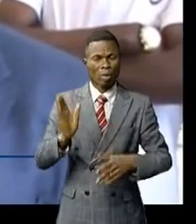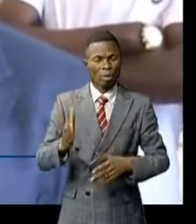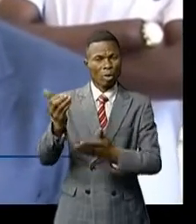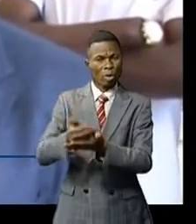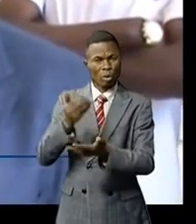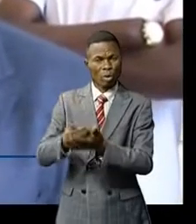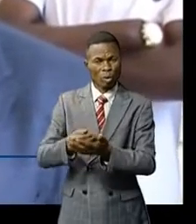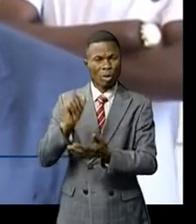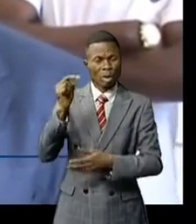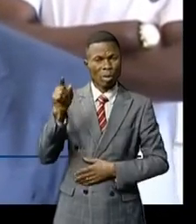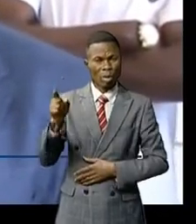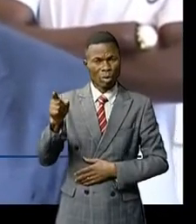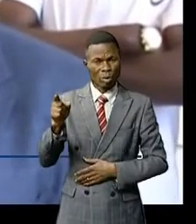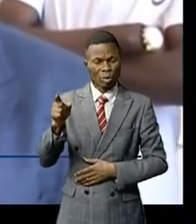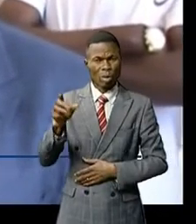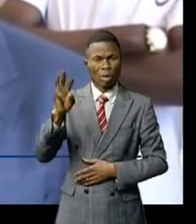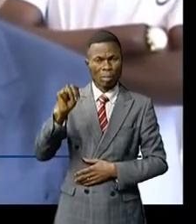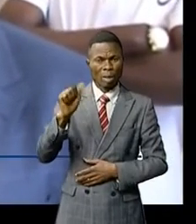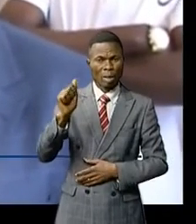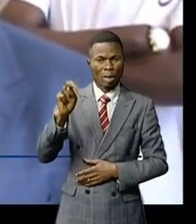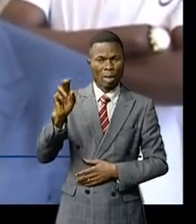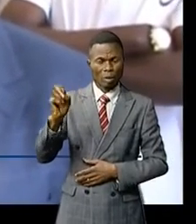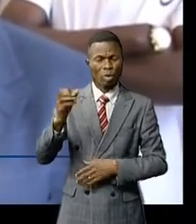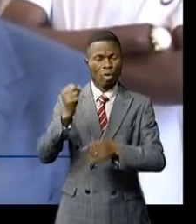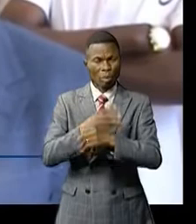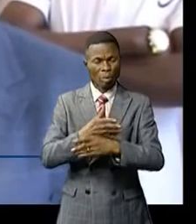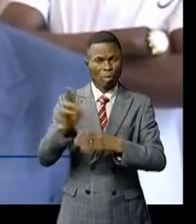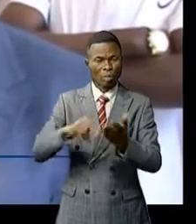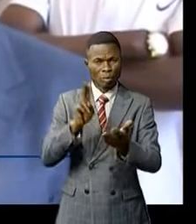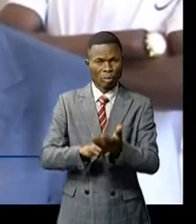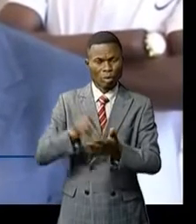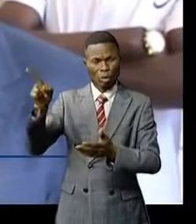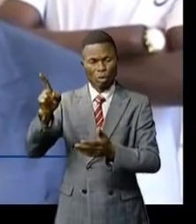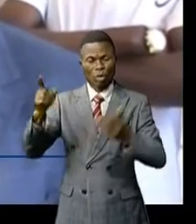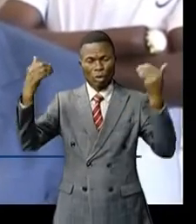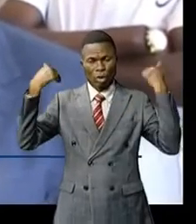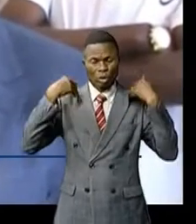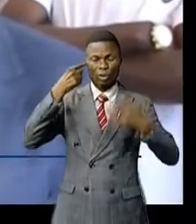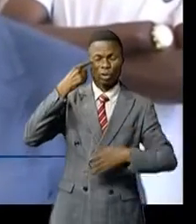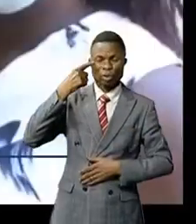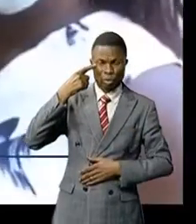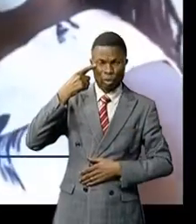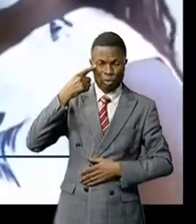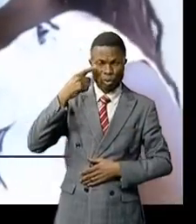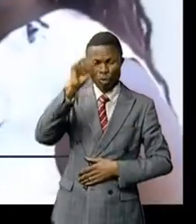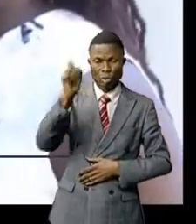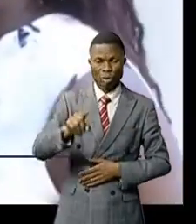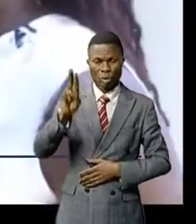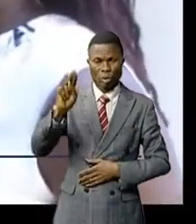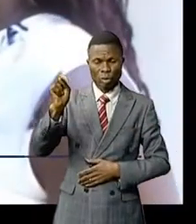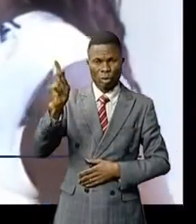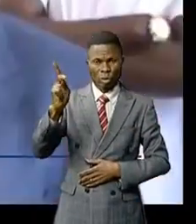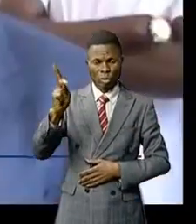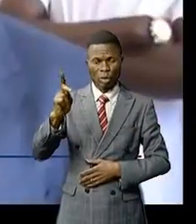l'exploitation de lithium à Manono vient d'être conclu entre lui et l'opérateur chinois Zuzu Katz